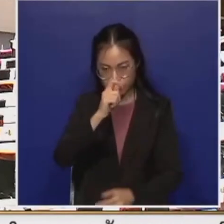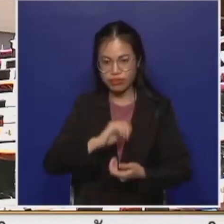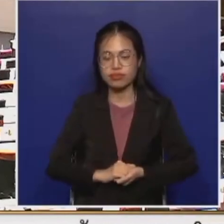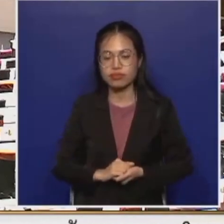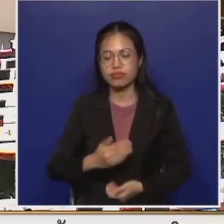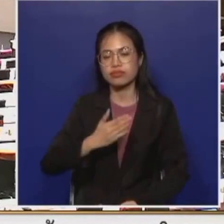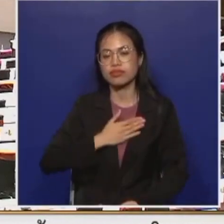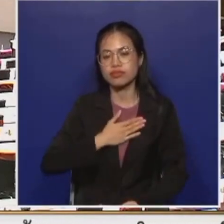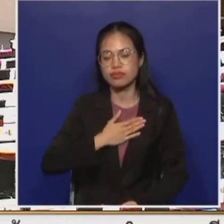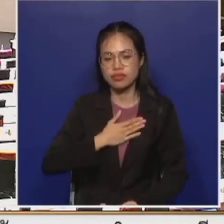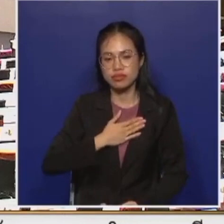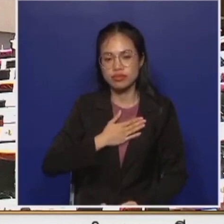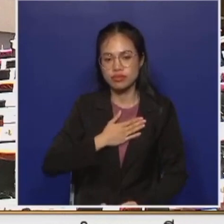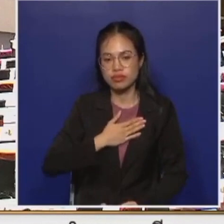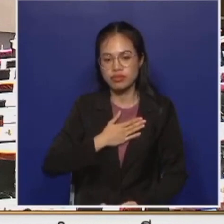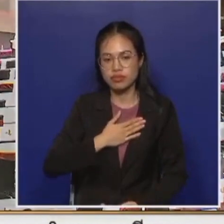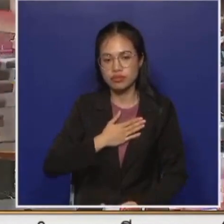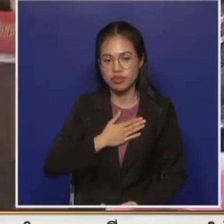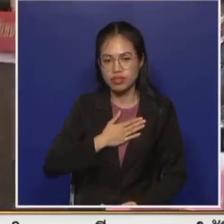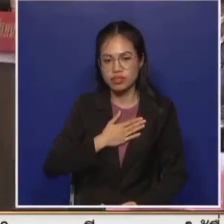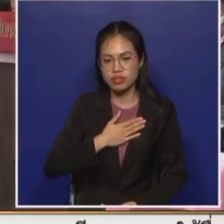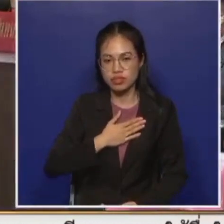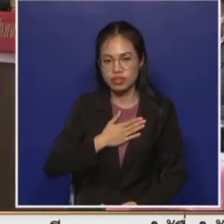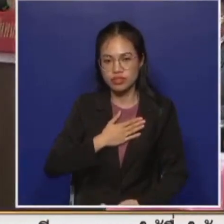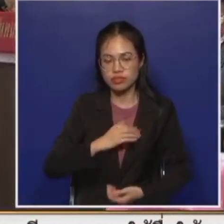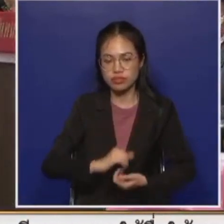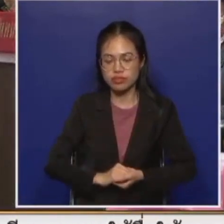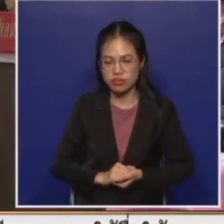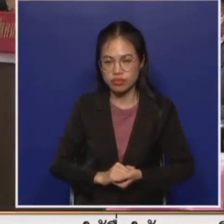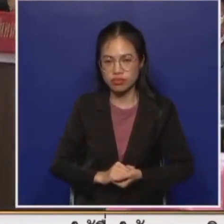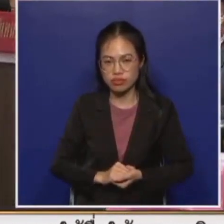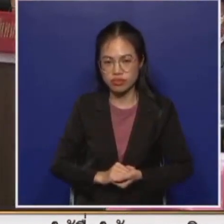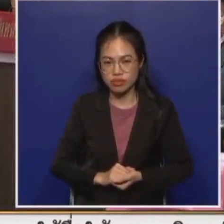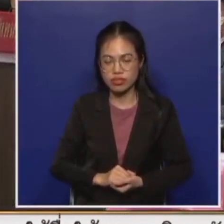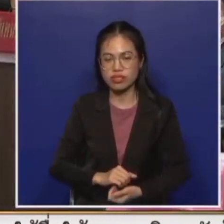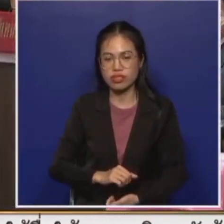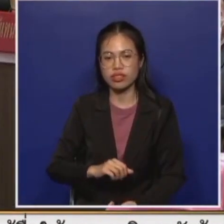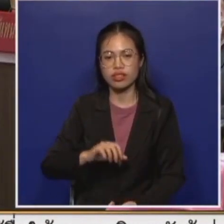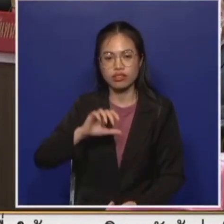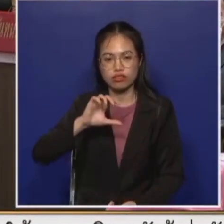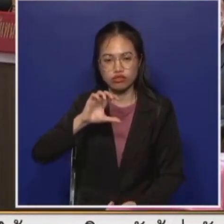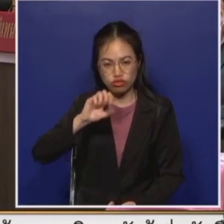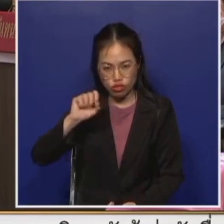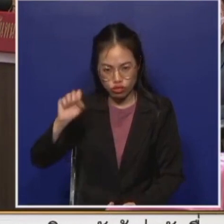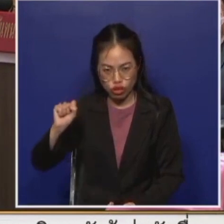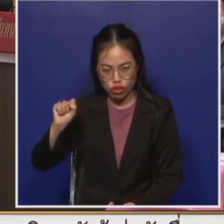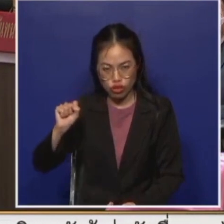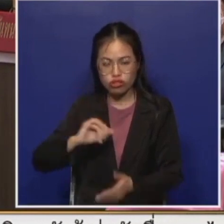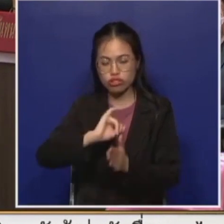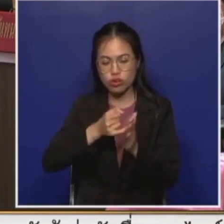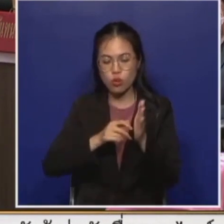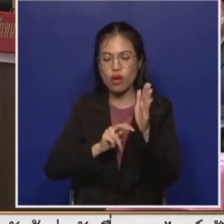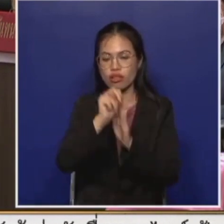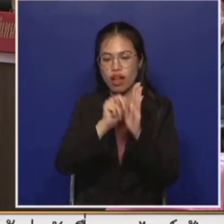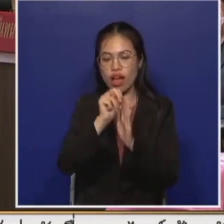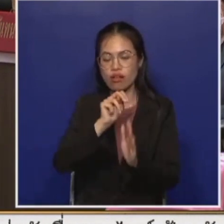กระผม นายชนน่าน สีแก้ว สมาชิกสภาพพทธนรัศดร จังหวัดน่าน พั